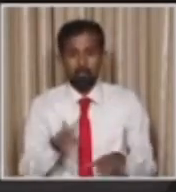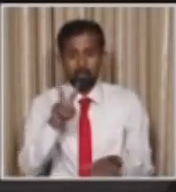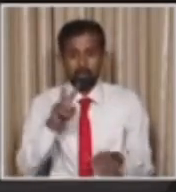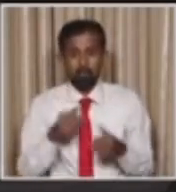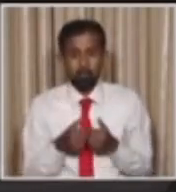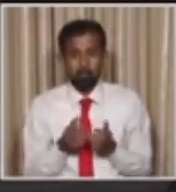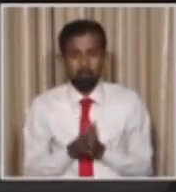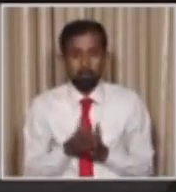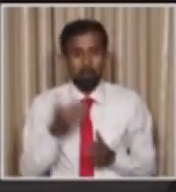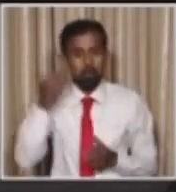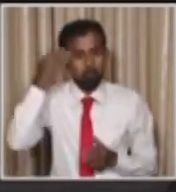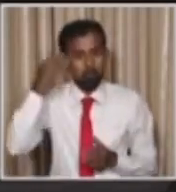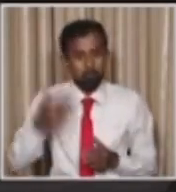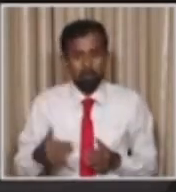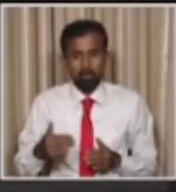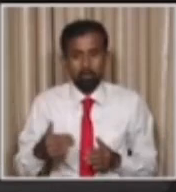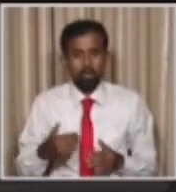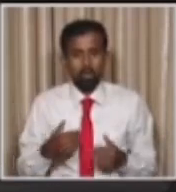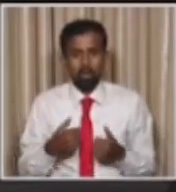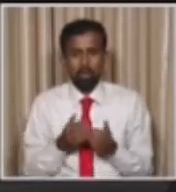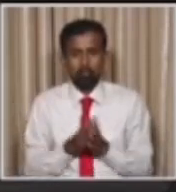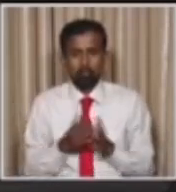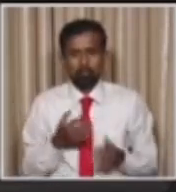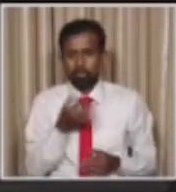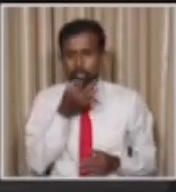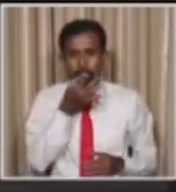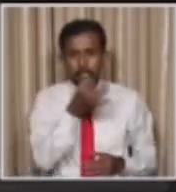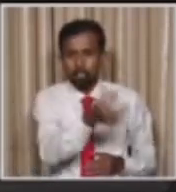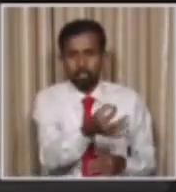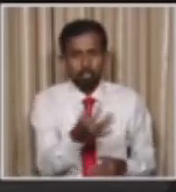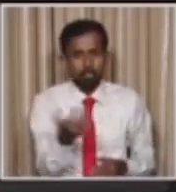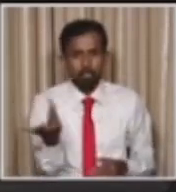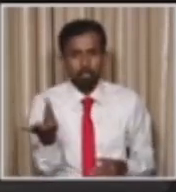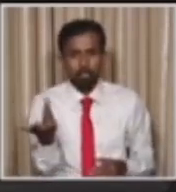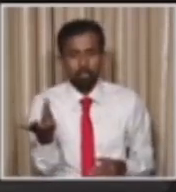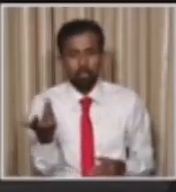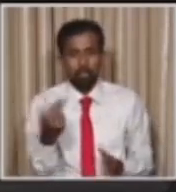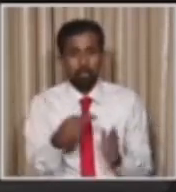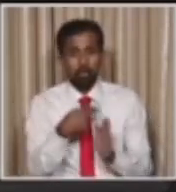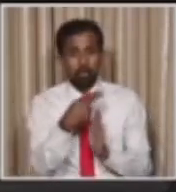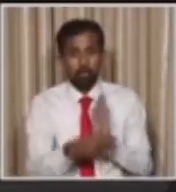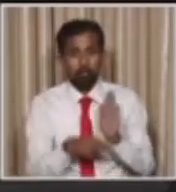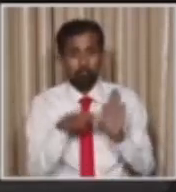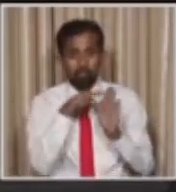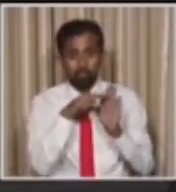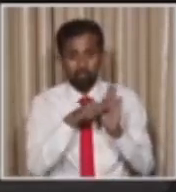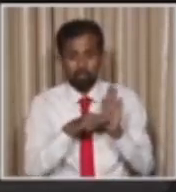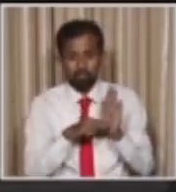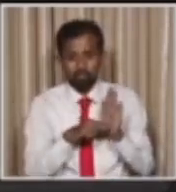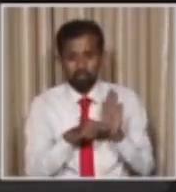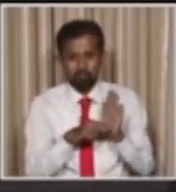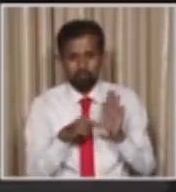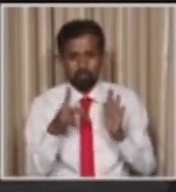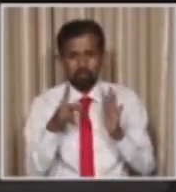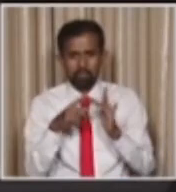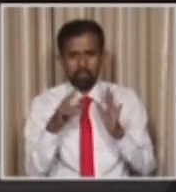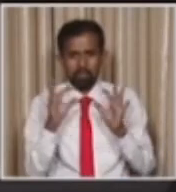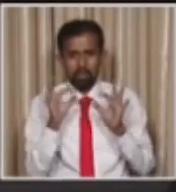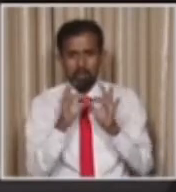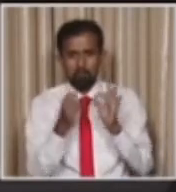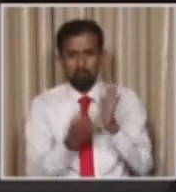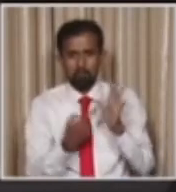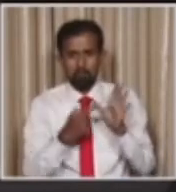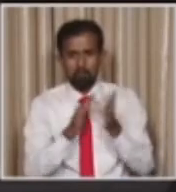මරාගෙන මැරුණේ. අපි එහෙම චෝදනා කරන්නේ නැහැ. ජාතික ලැයිස්තුවේ මොකද අර ඉබ්‍රාහිම් හාජි